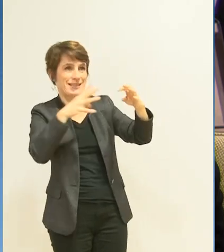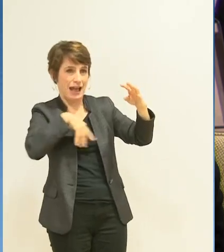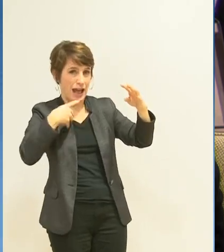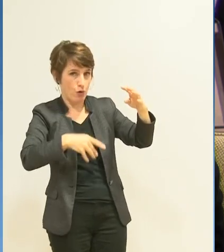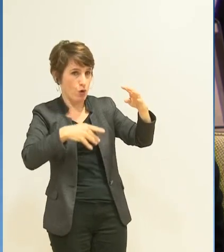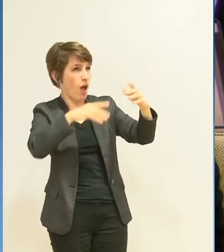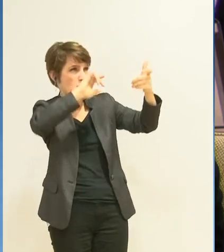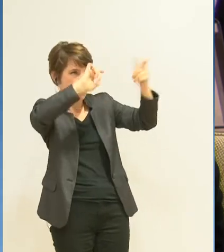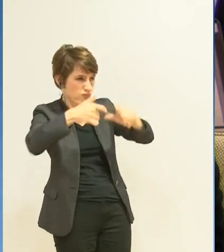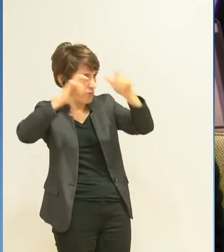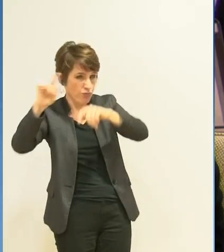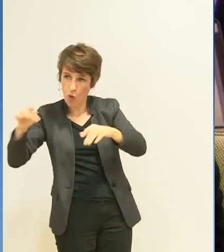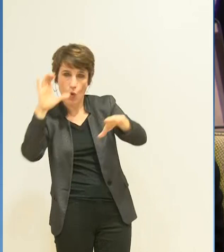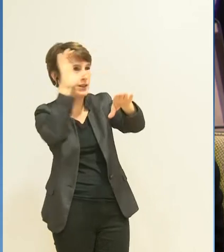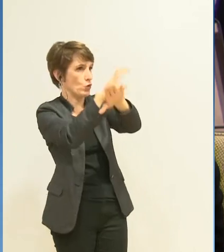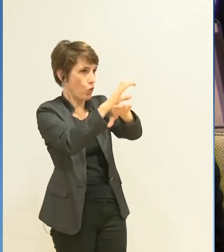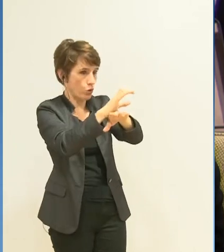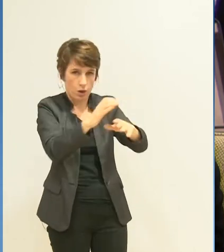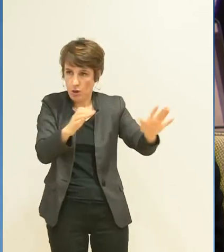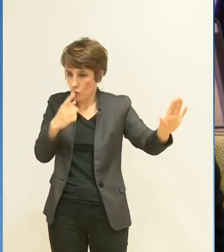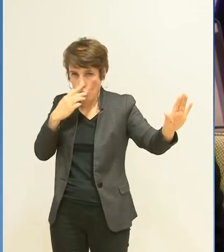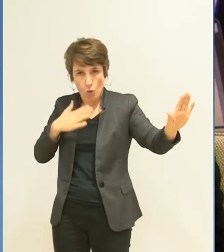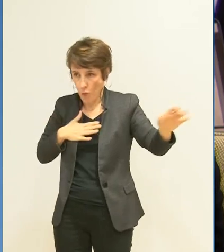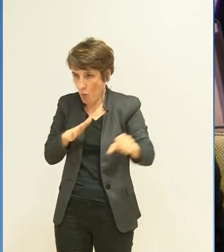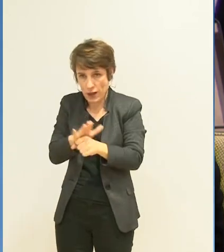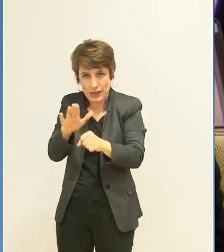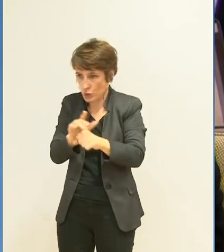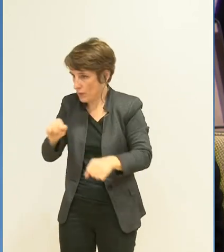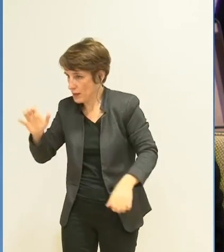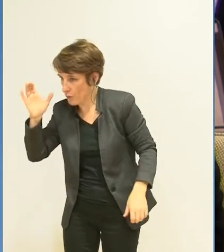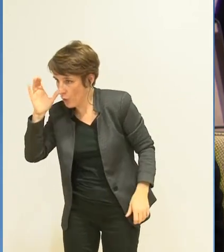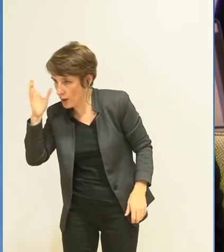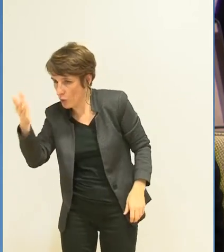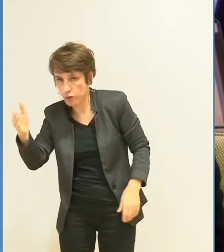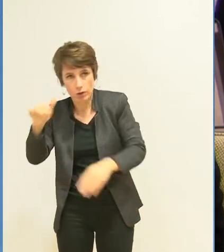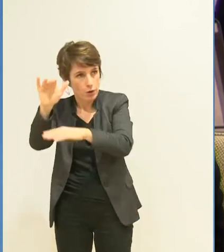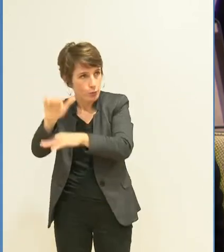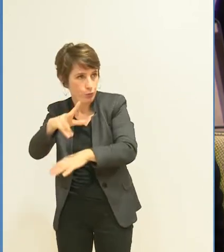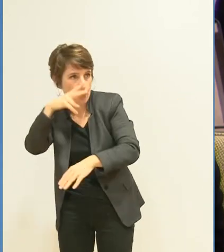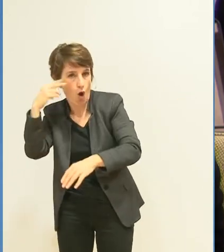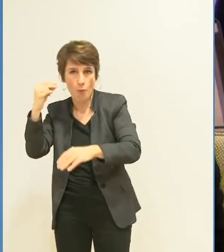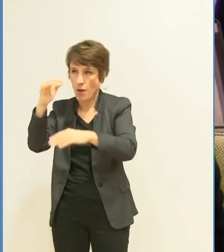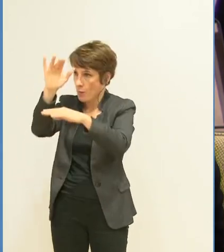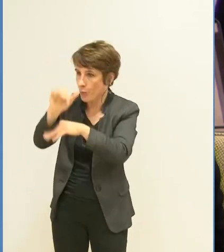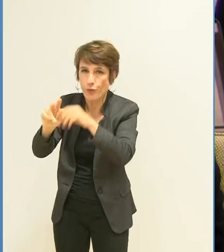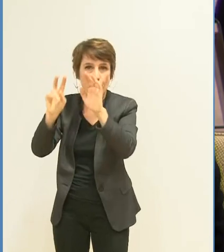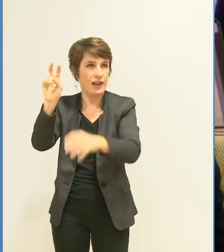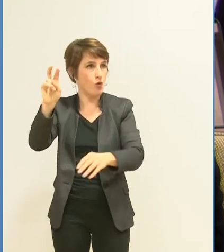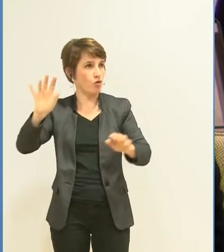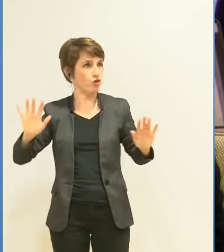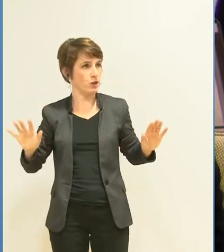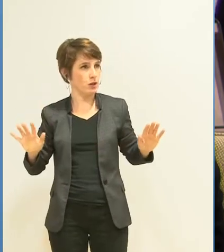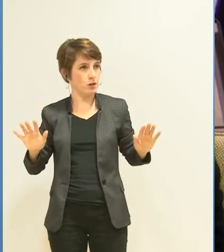seule légitimité acceptable qui associe la défense des hommes et l'écologie elle s'inscrit dans la volonté